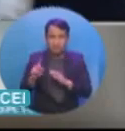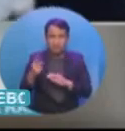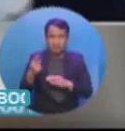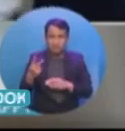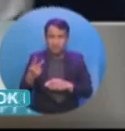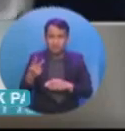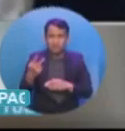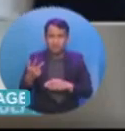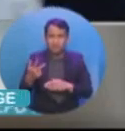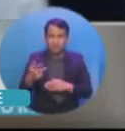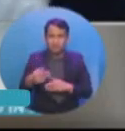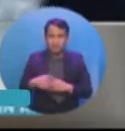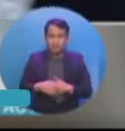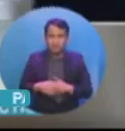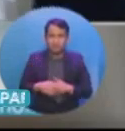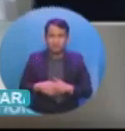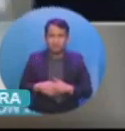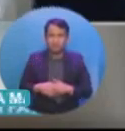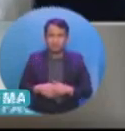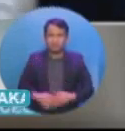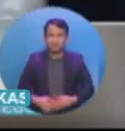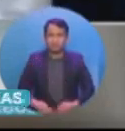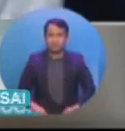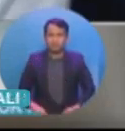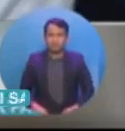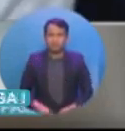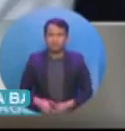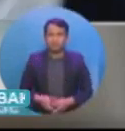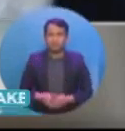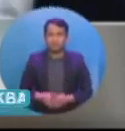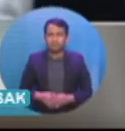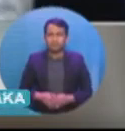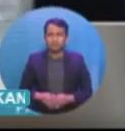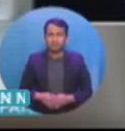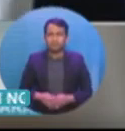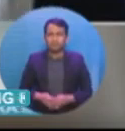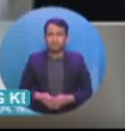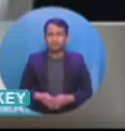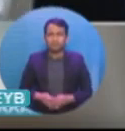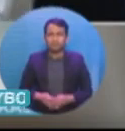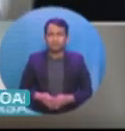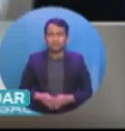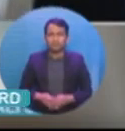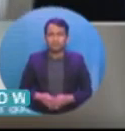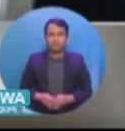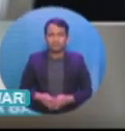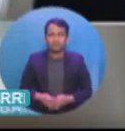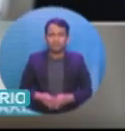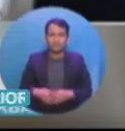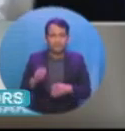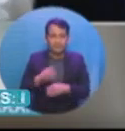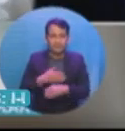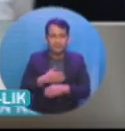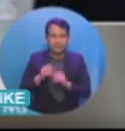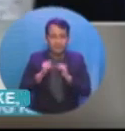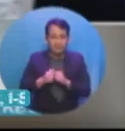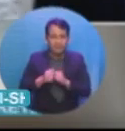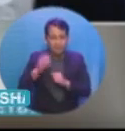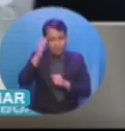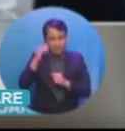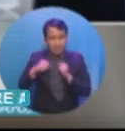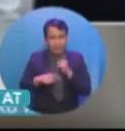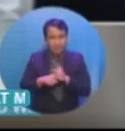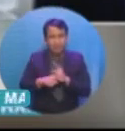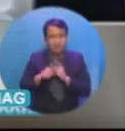2, 3, and go! Ano man ang sumbong na dala, basta't alam